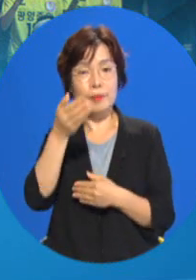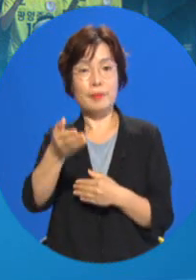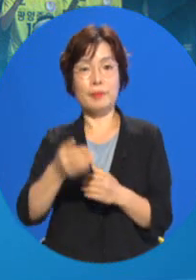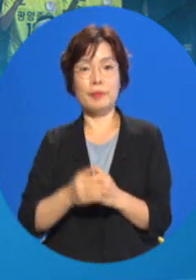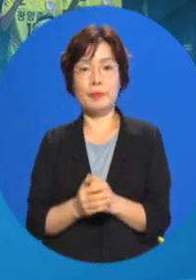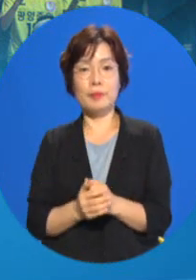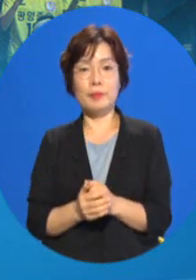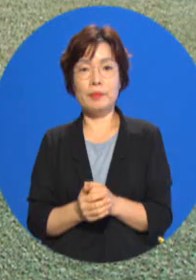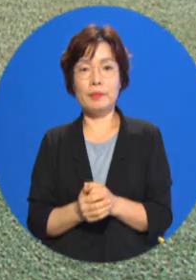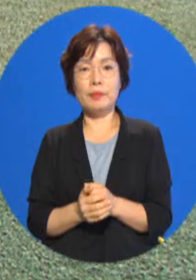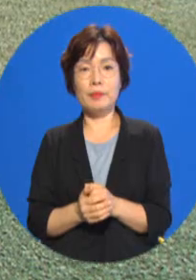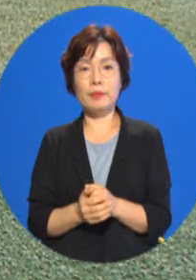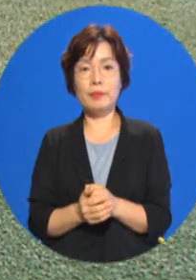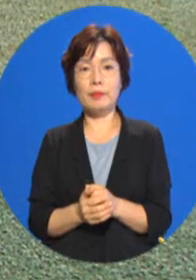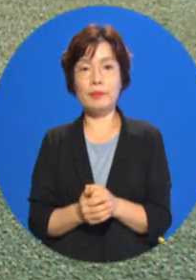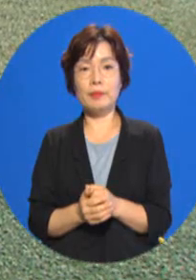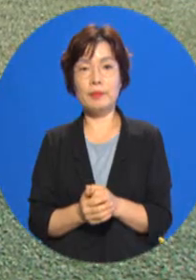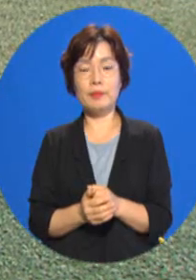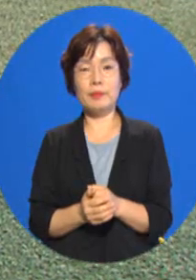다녀왔습니다.